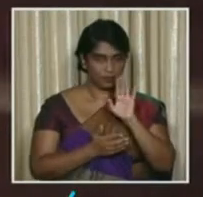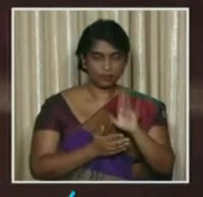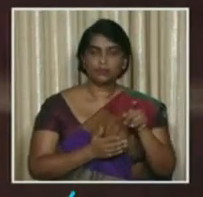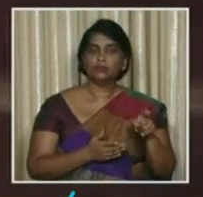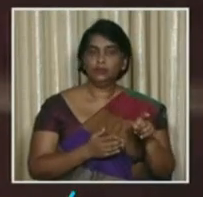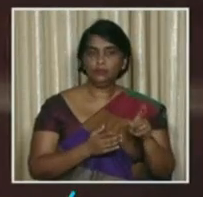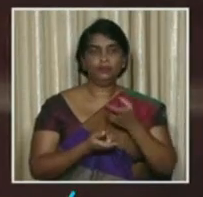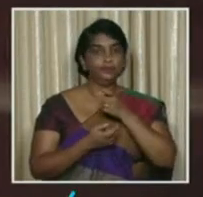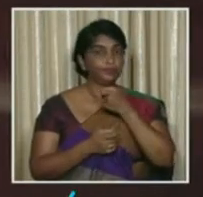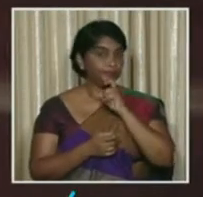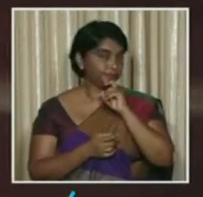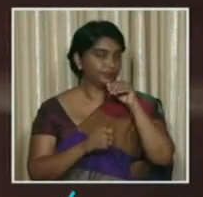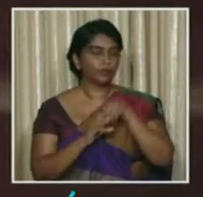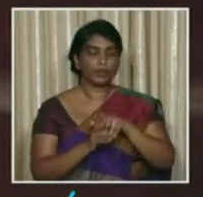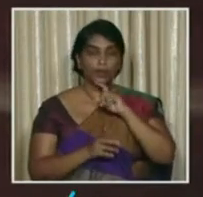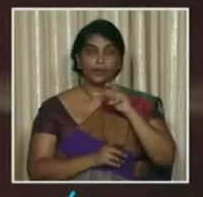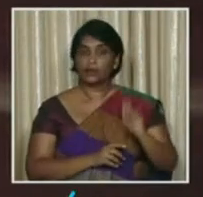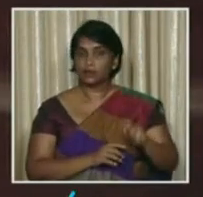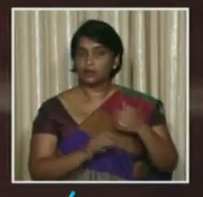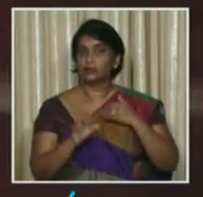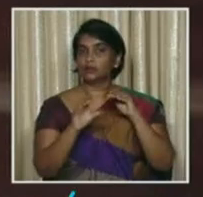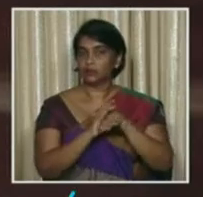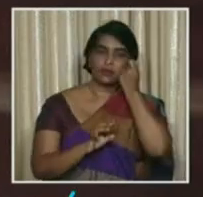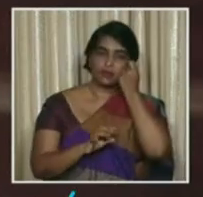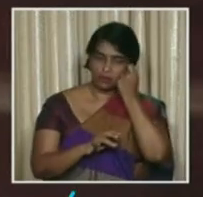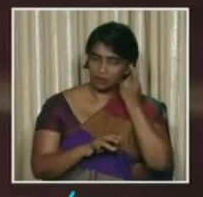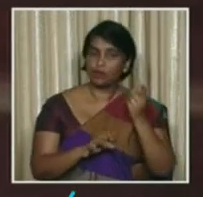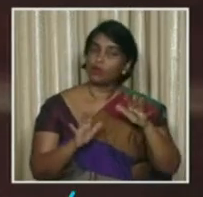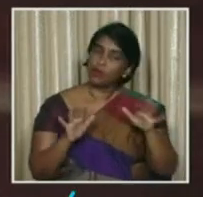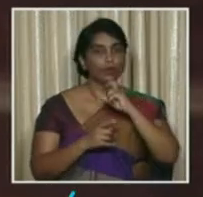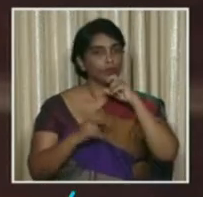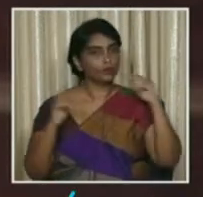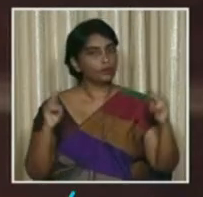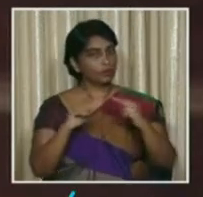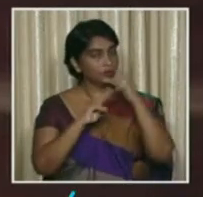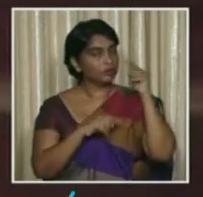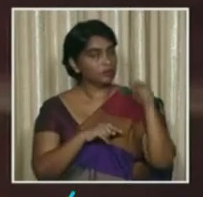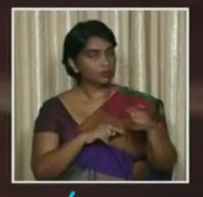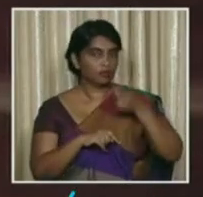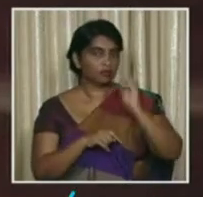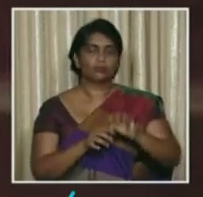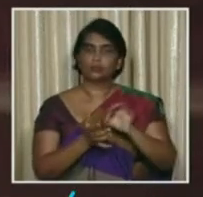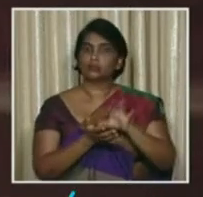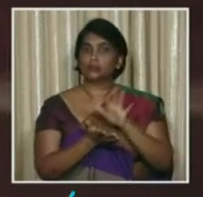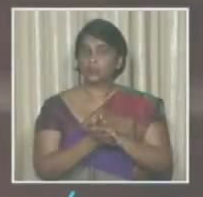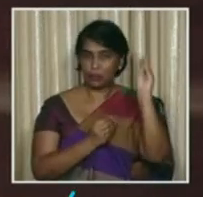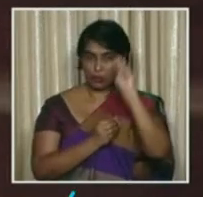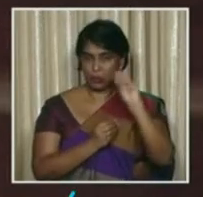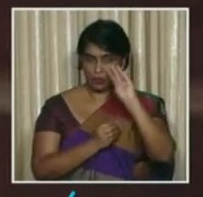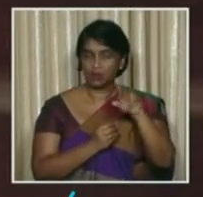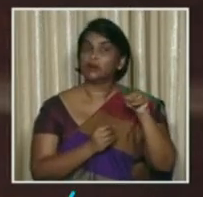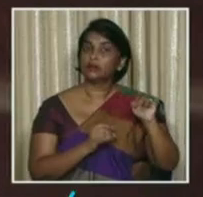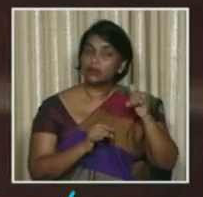තියෙනවා අධිකරණයක විනිශ්චයට භාජනය වෙමින් පවතින යම් කාරණයක් හෝ අධිකරණයක් අධිකරණ තීරණයක් ලබා දීමට නියමිත